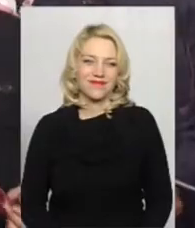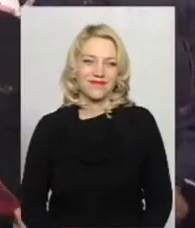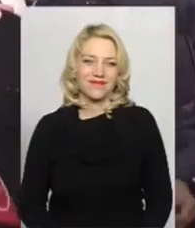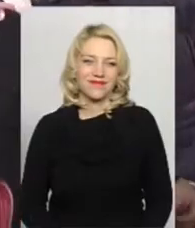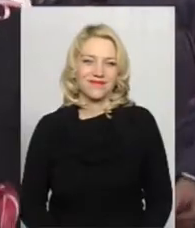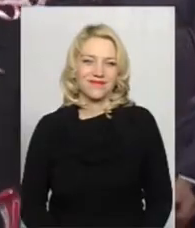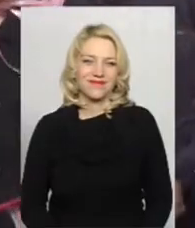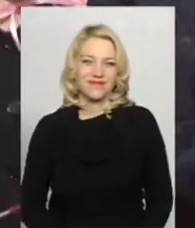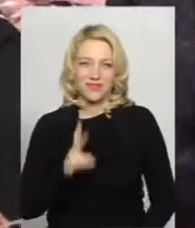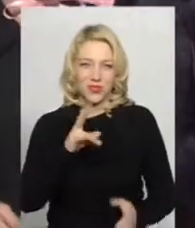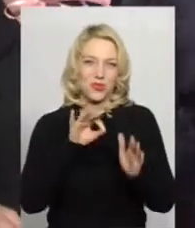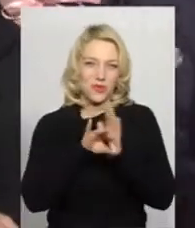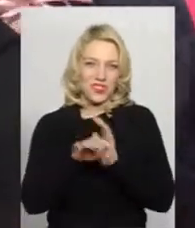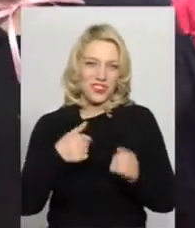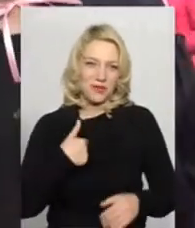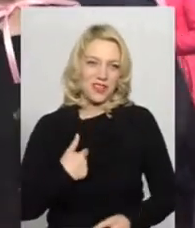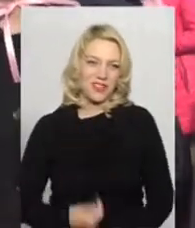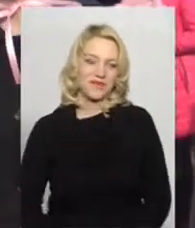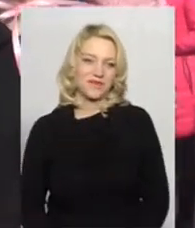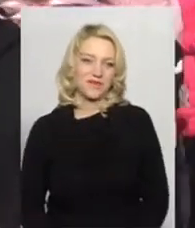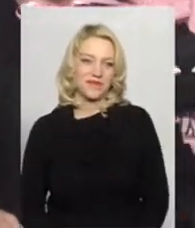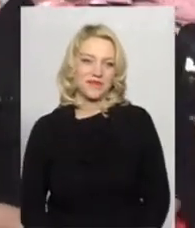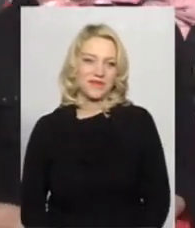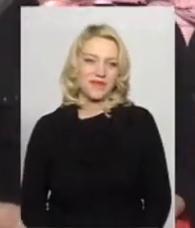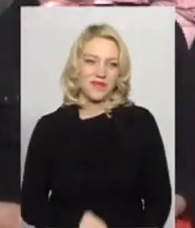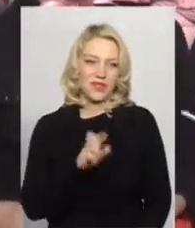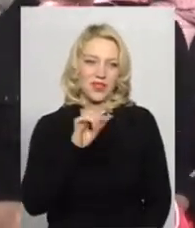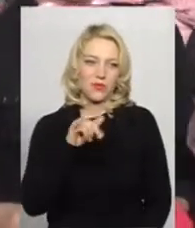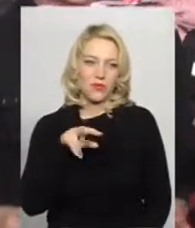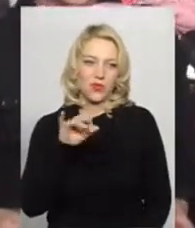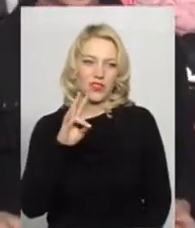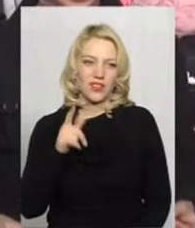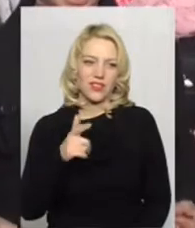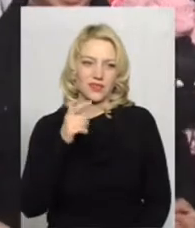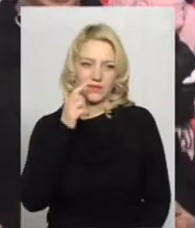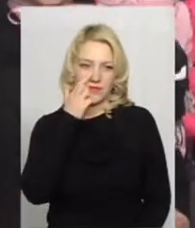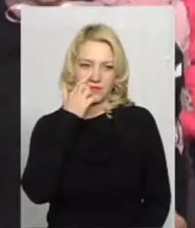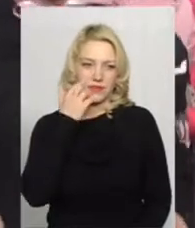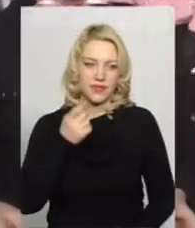Вітко сказала. Що за клуб? Яке питання? Булінг. Це